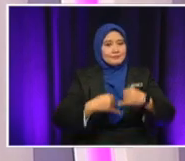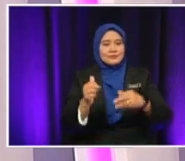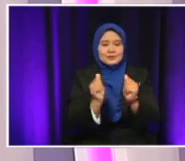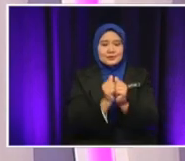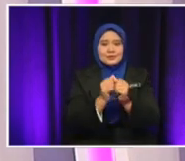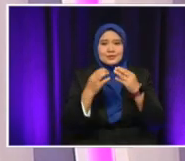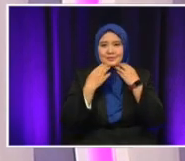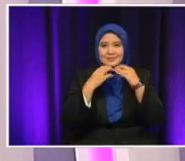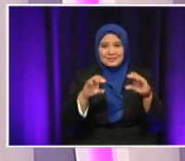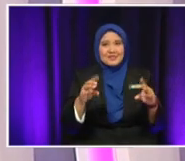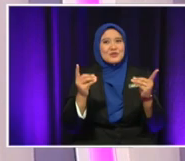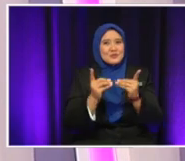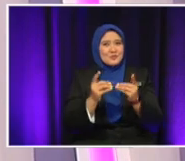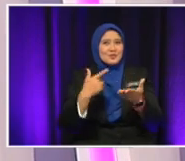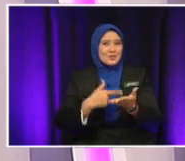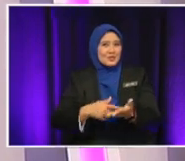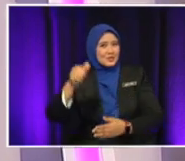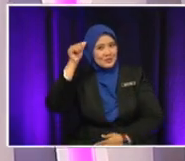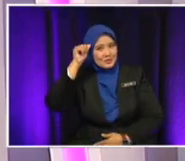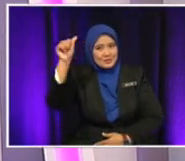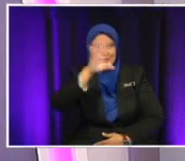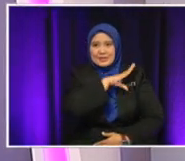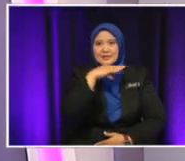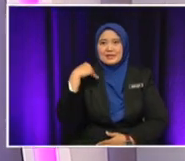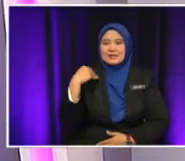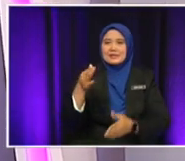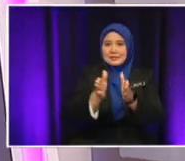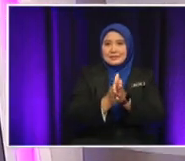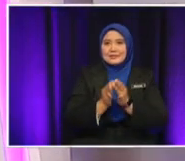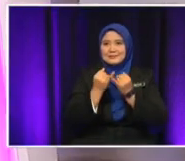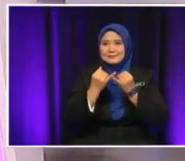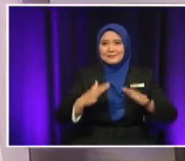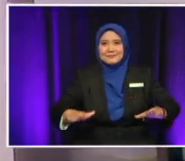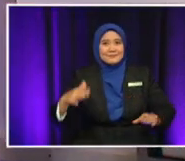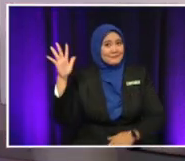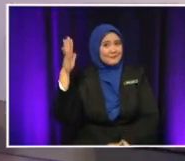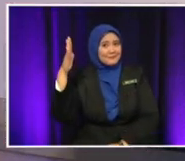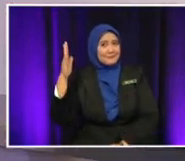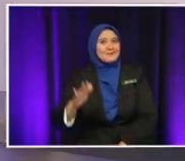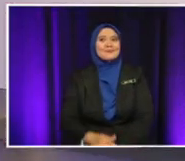rezeki jumpa lagi Assalamualaikum dan salam sejahtera bye